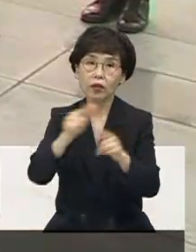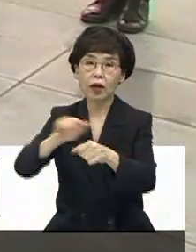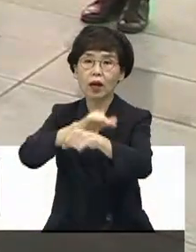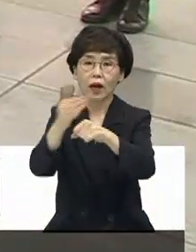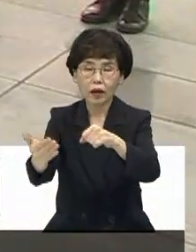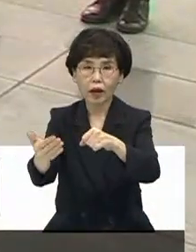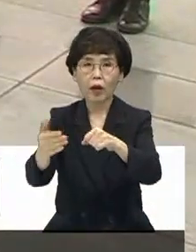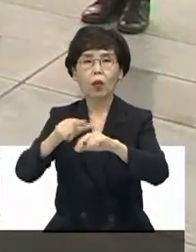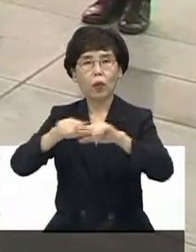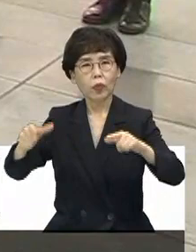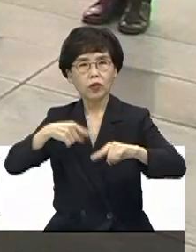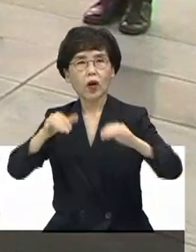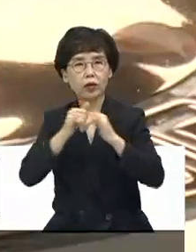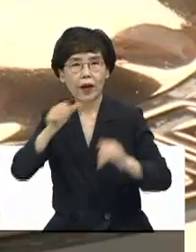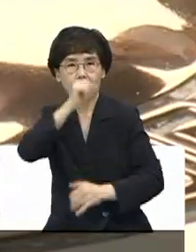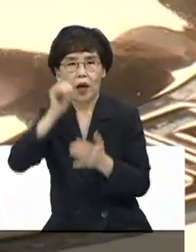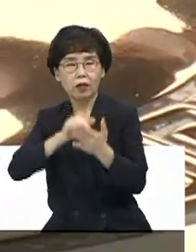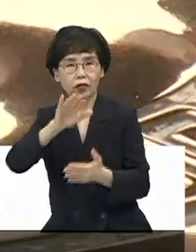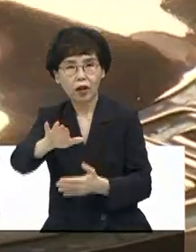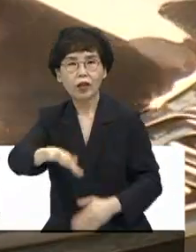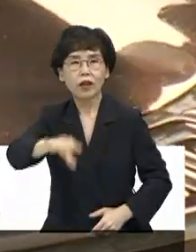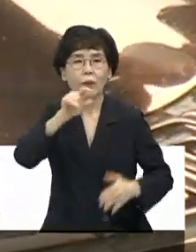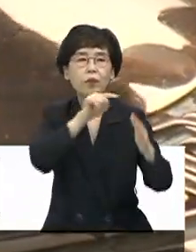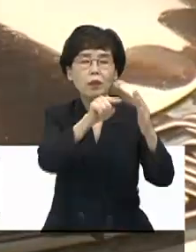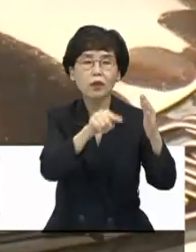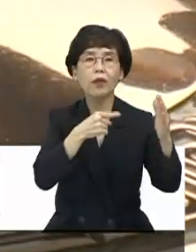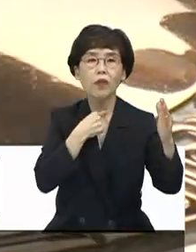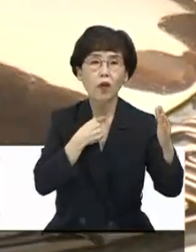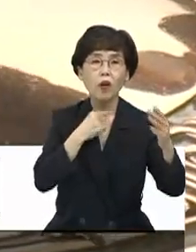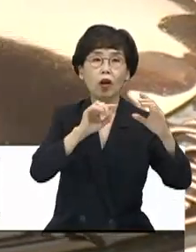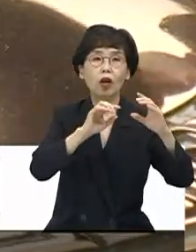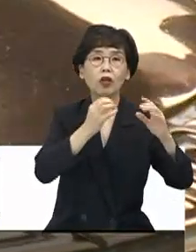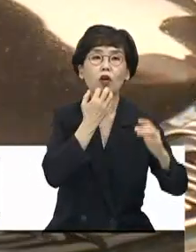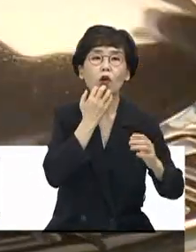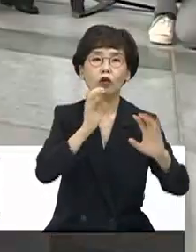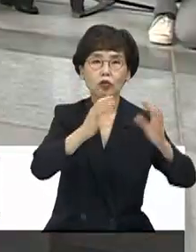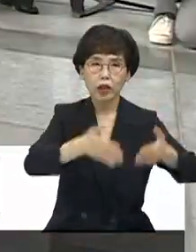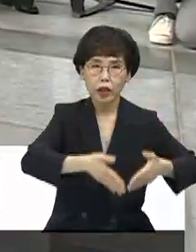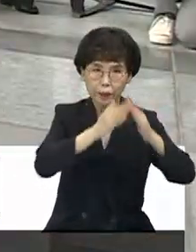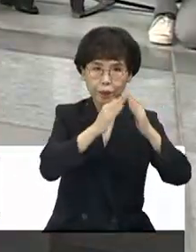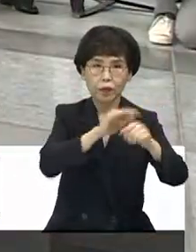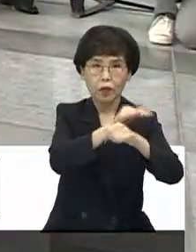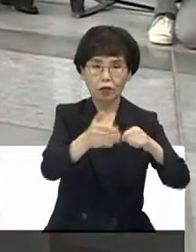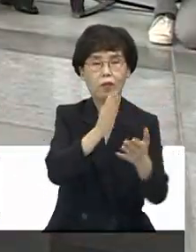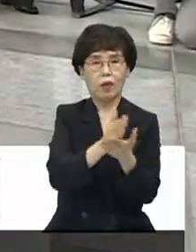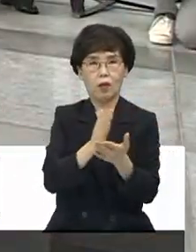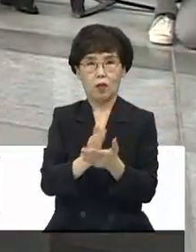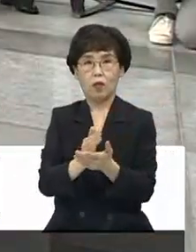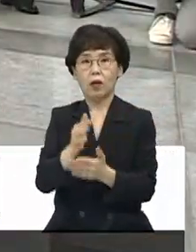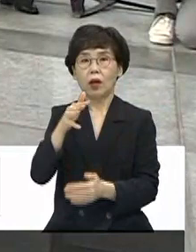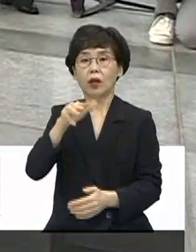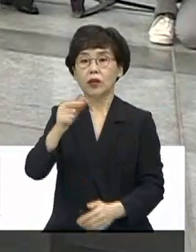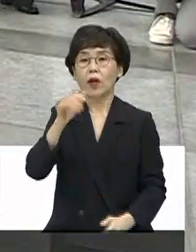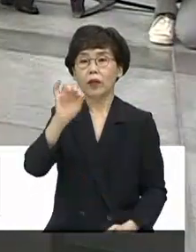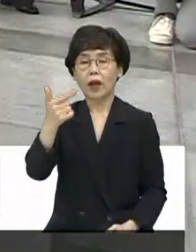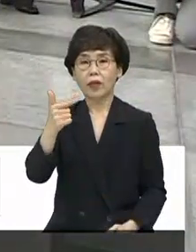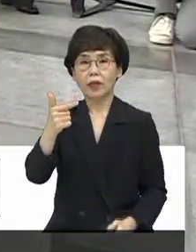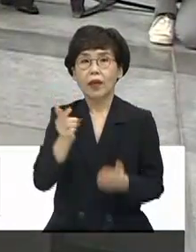정치권 인사들이 당선 뒤 첫 일정으로 찾았던 국립서울현충원 대신 천안함 46